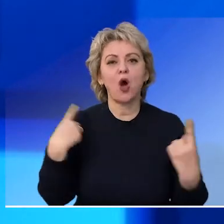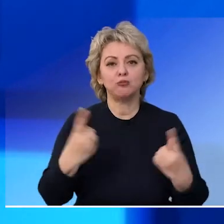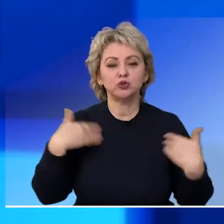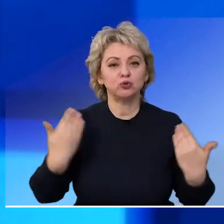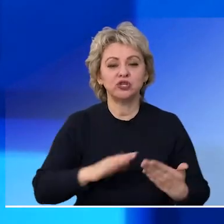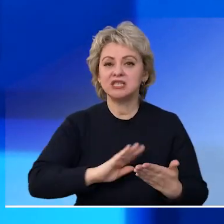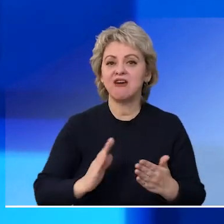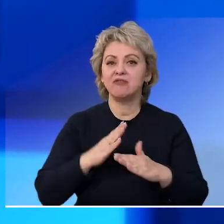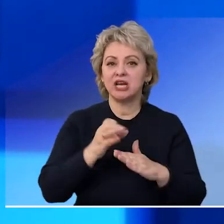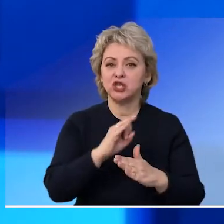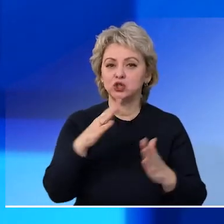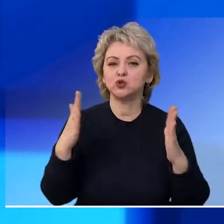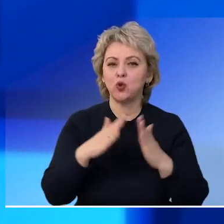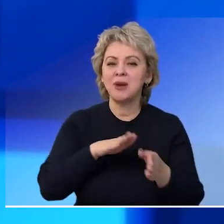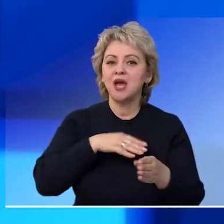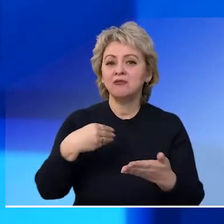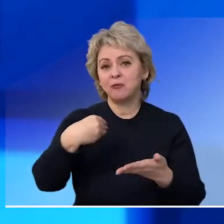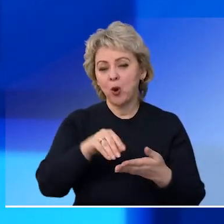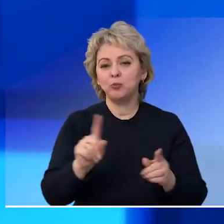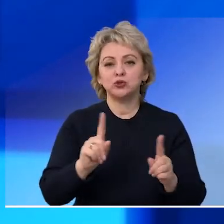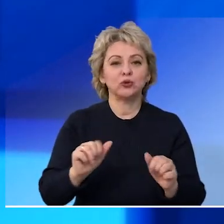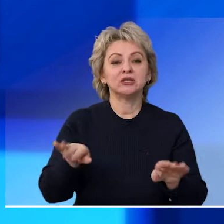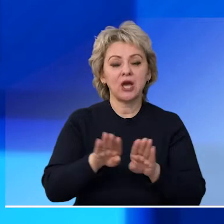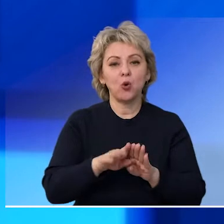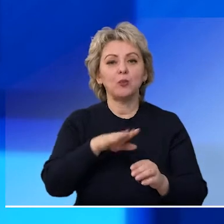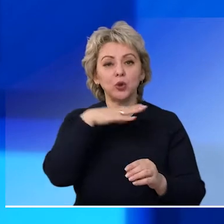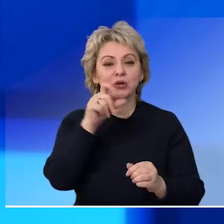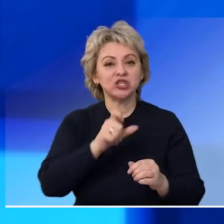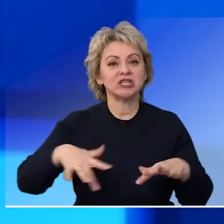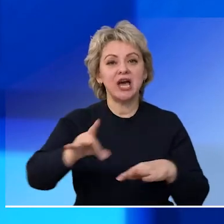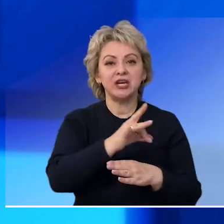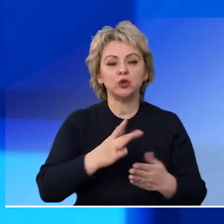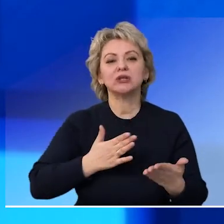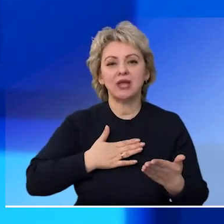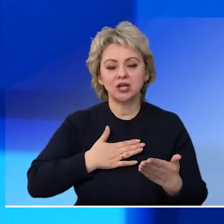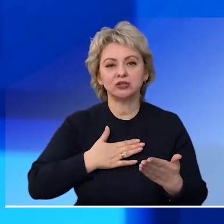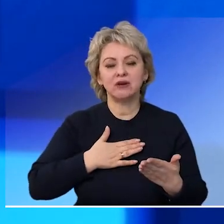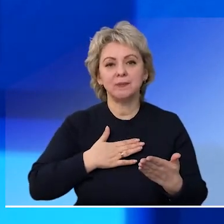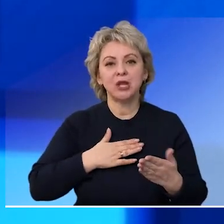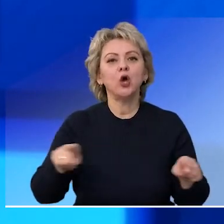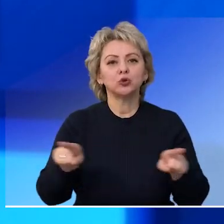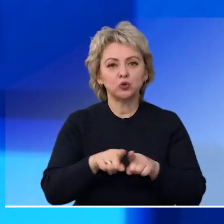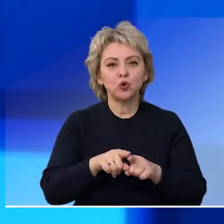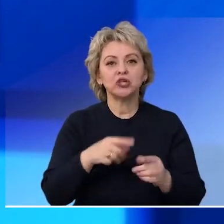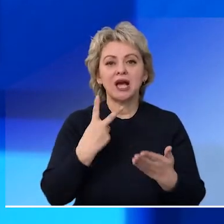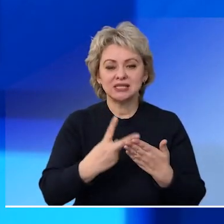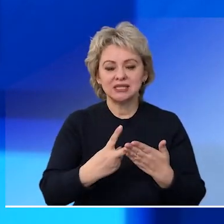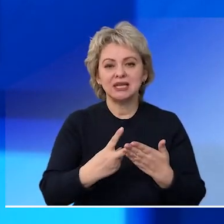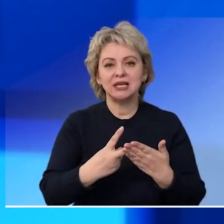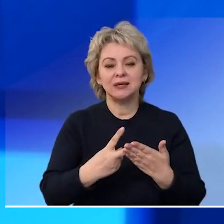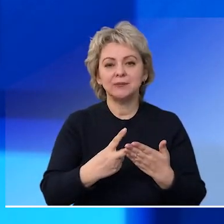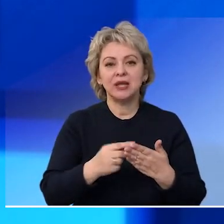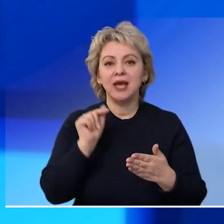свою повседневную жизнь, не выходя из дома, совершить покупки. Я думаю, что многие жители региона нашего тоже